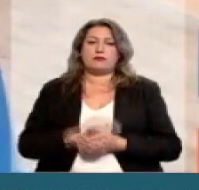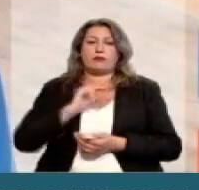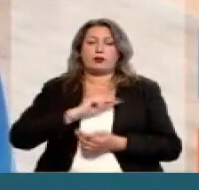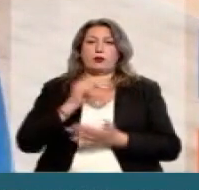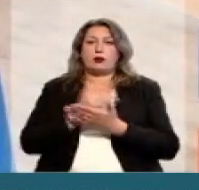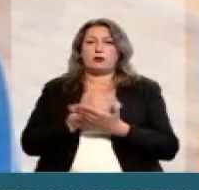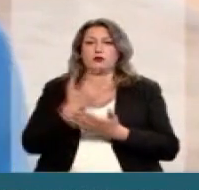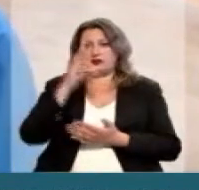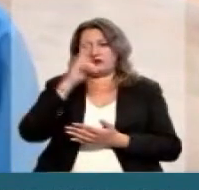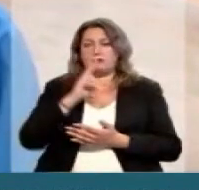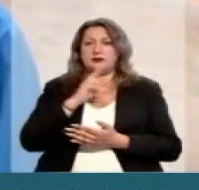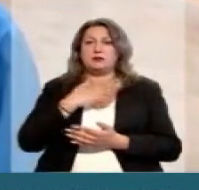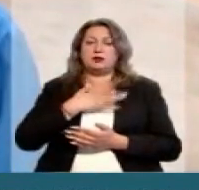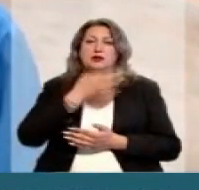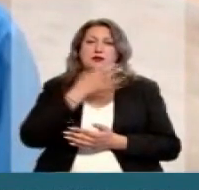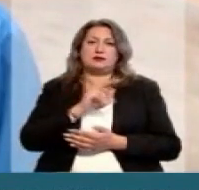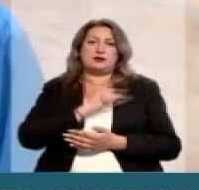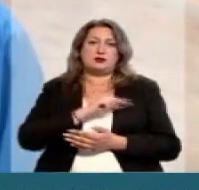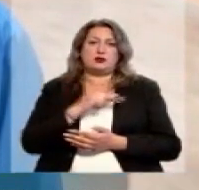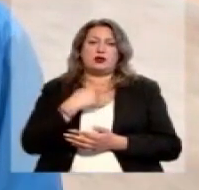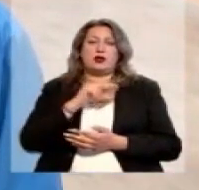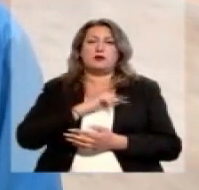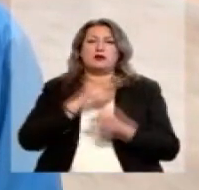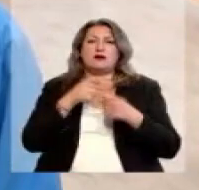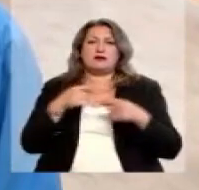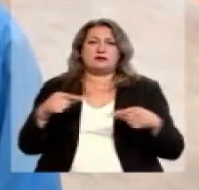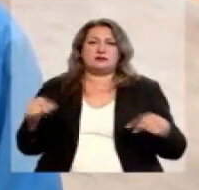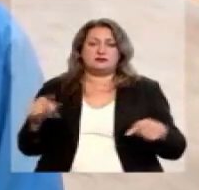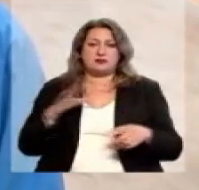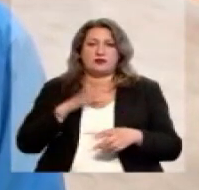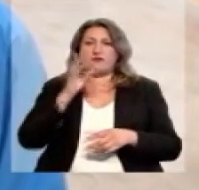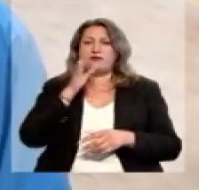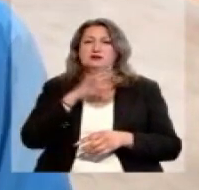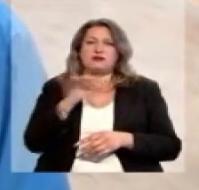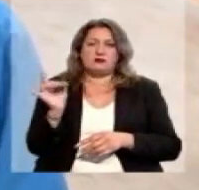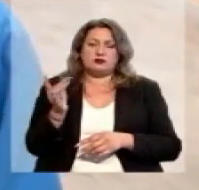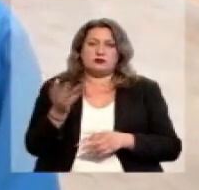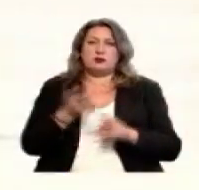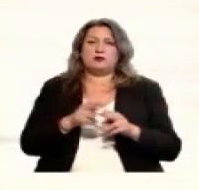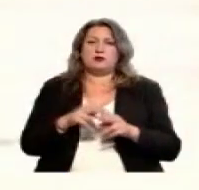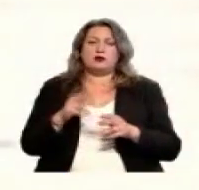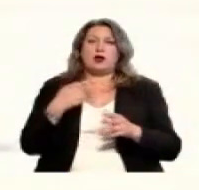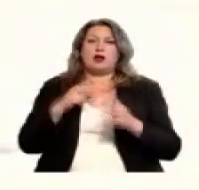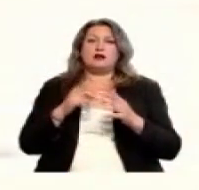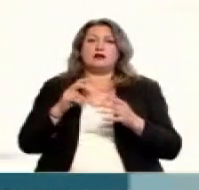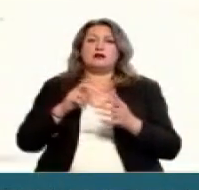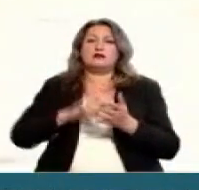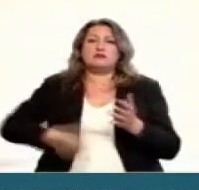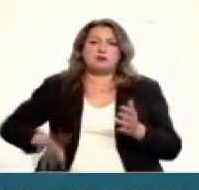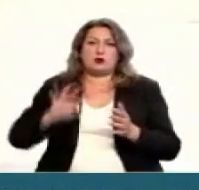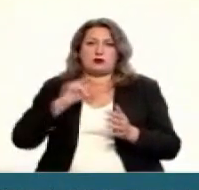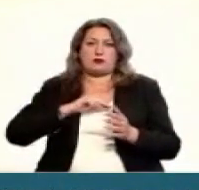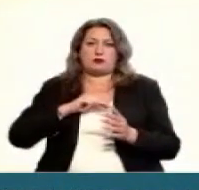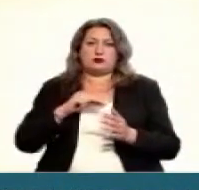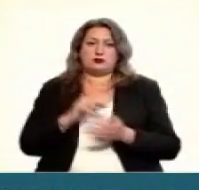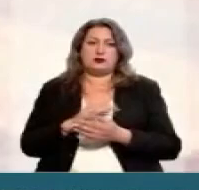болды. Жұмысым өзіме ұнайды. Кеңес одағы кезінде әр салада еңбек еттім. Сондықтан жұмыстан қашпаймын. Айта кетейік, президент Қасым